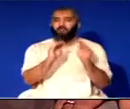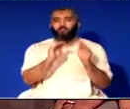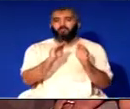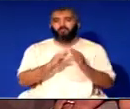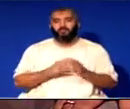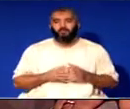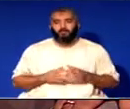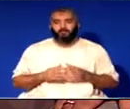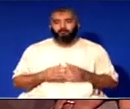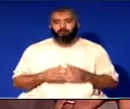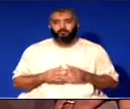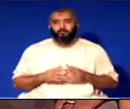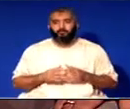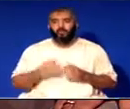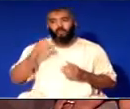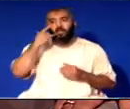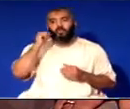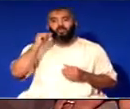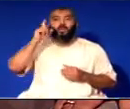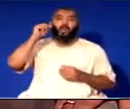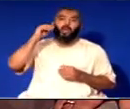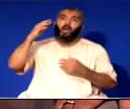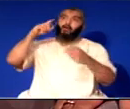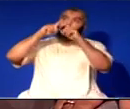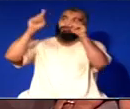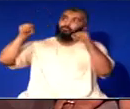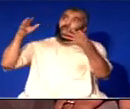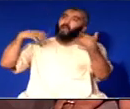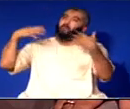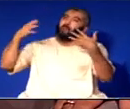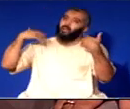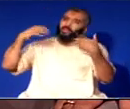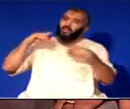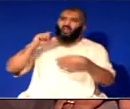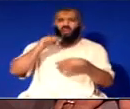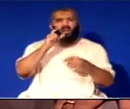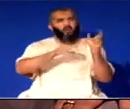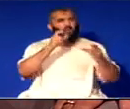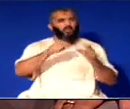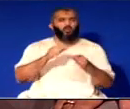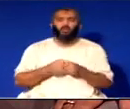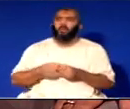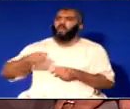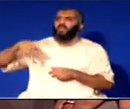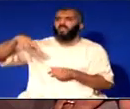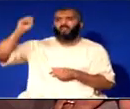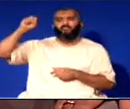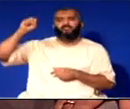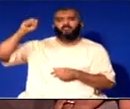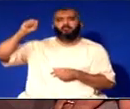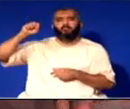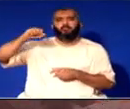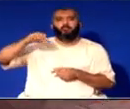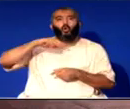المكيف، إذا شعلنا الرياشة قالوا طفوها، بعض يجوا الآخرين يقول لك شعلوها، شعلنا